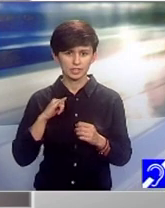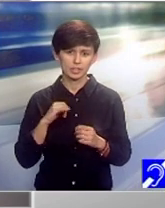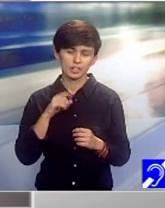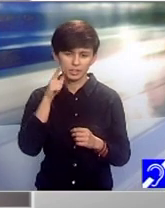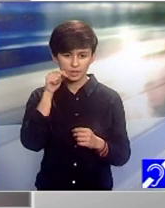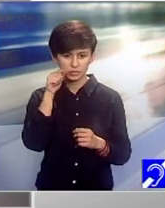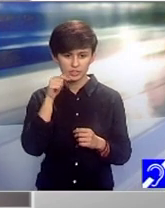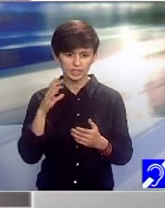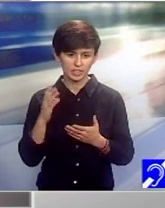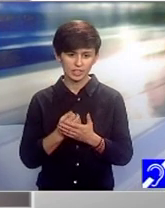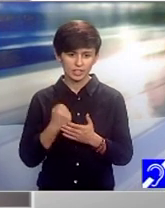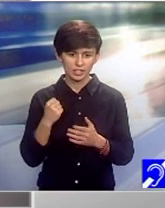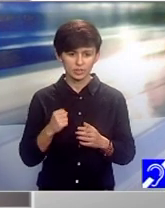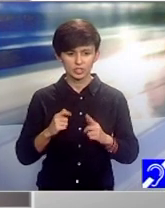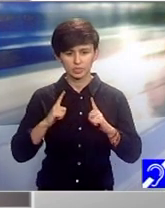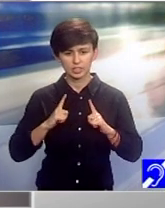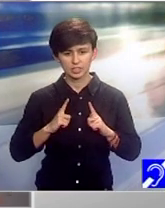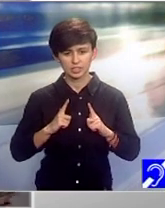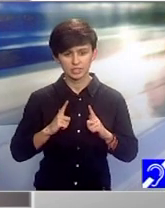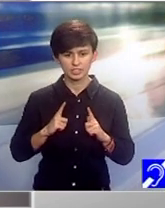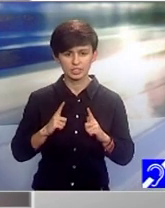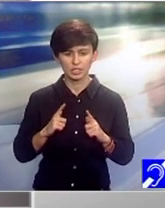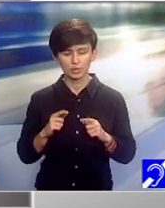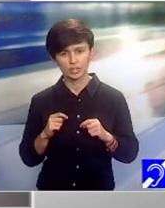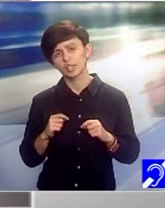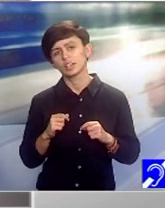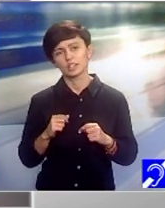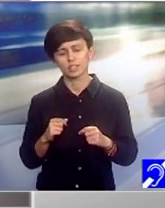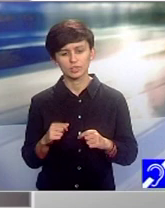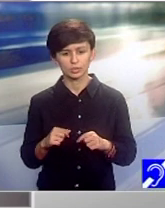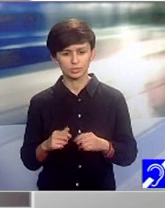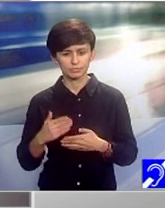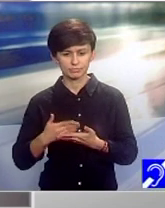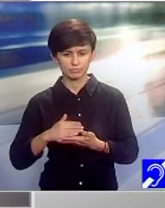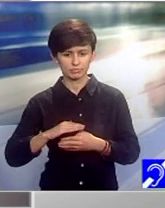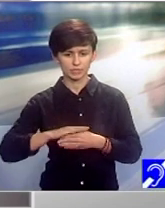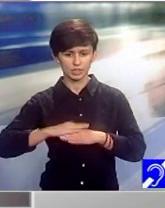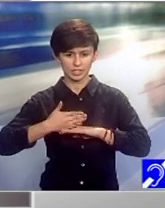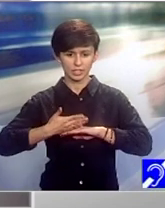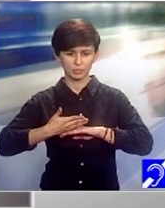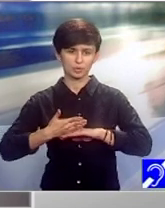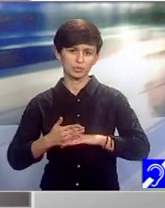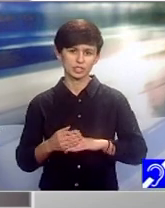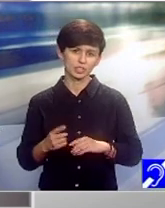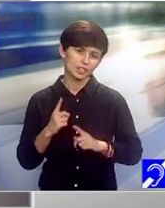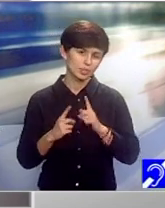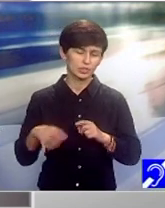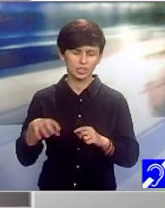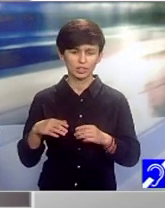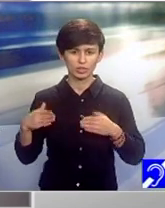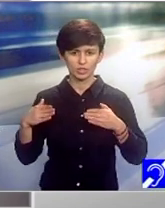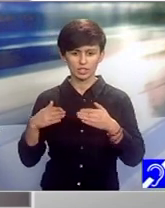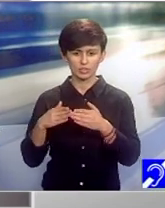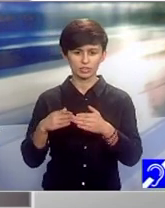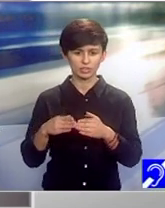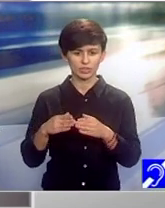deci într-un colț a camerei aveam semnal bun, dar puteam să țin doar laptopul în mână și să stau în picioare. Și